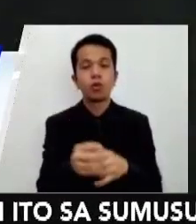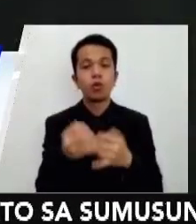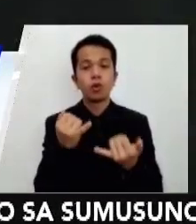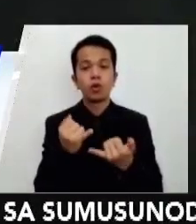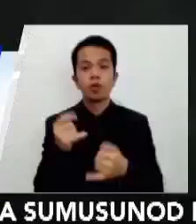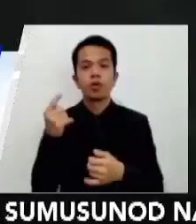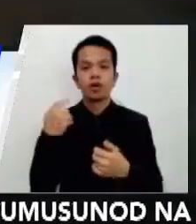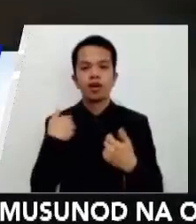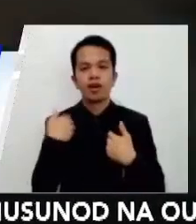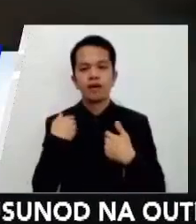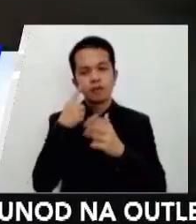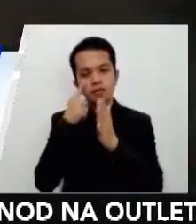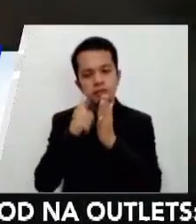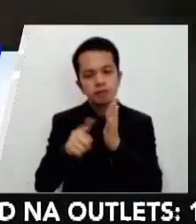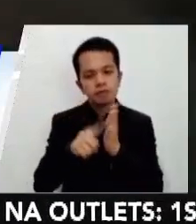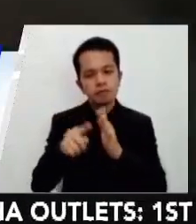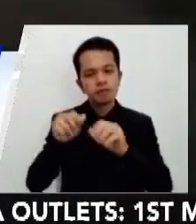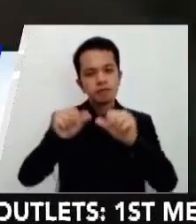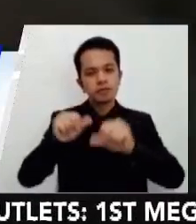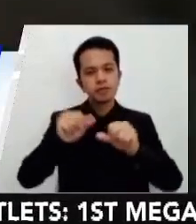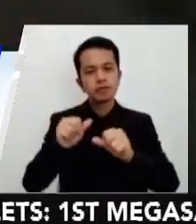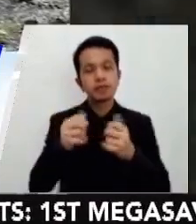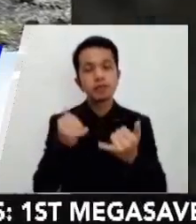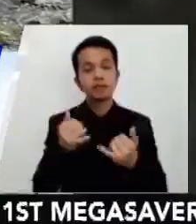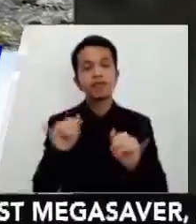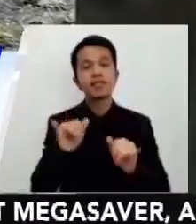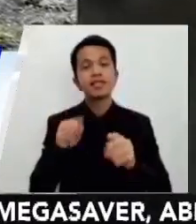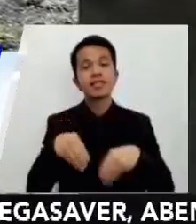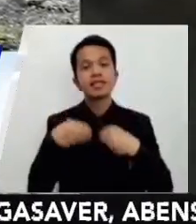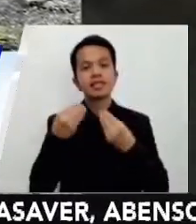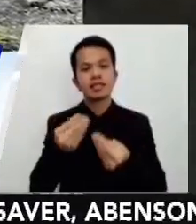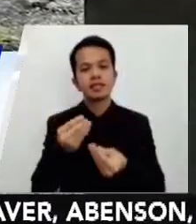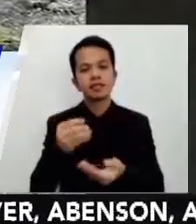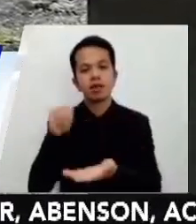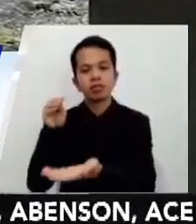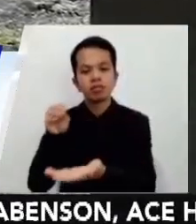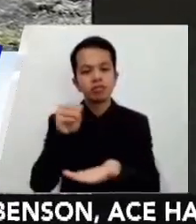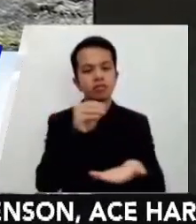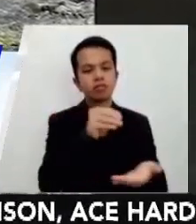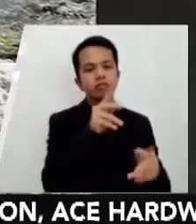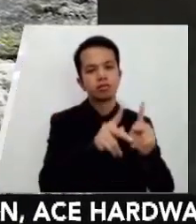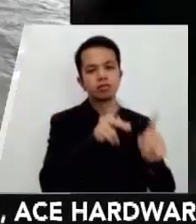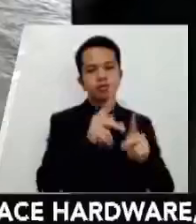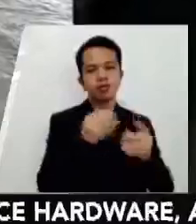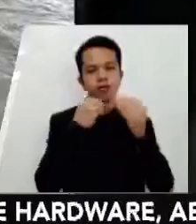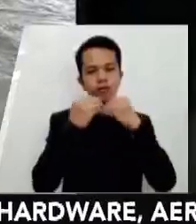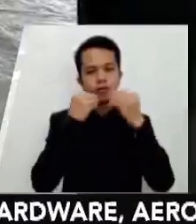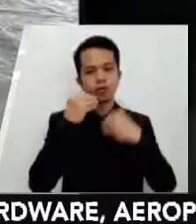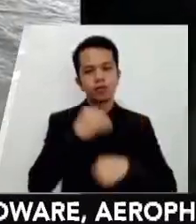pamahalaan. Namigay na rin ang LGU na relief goods sa mga apektadong residente.